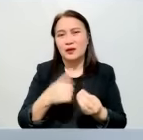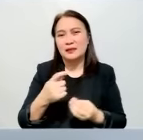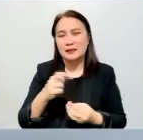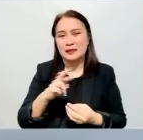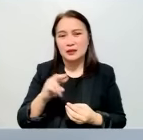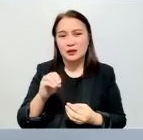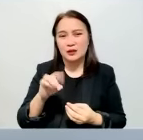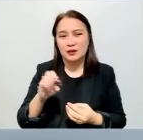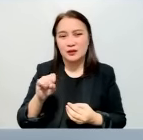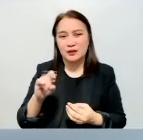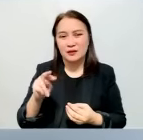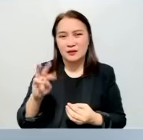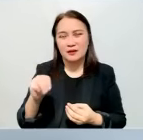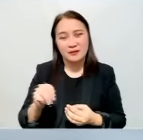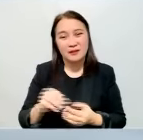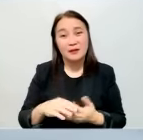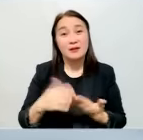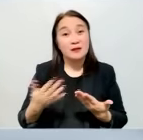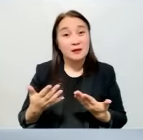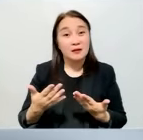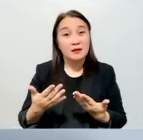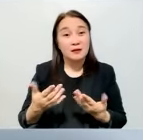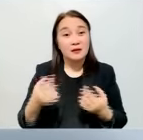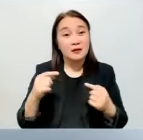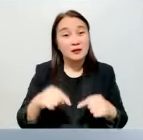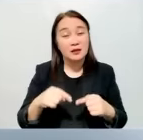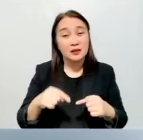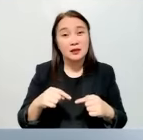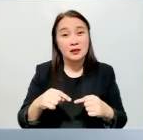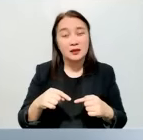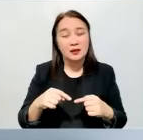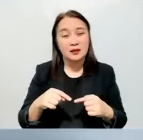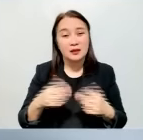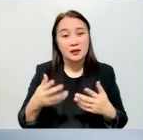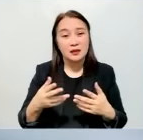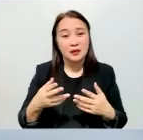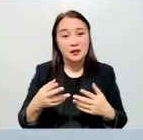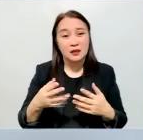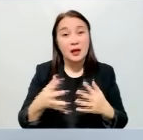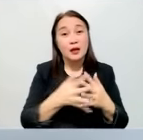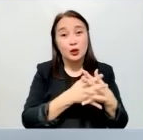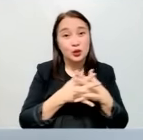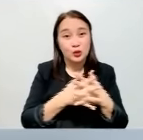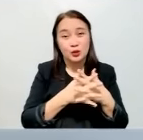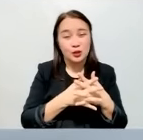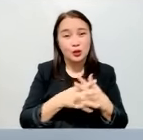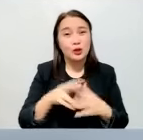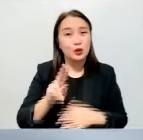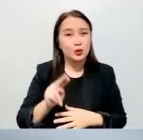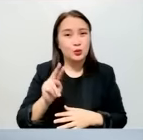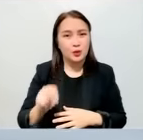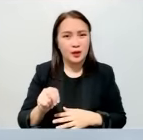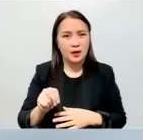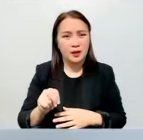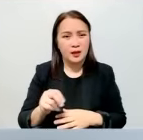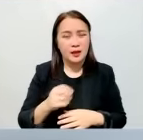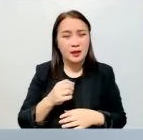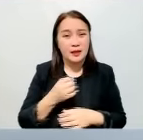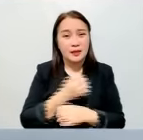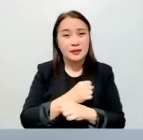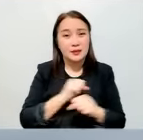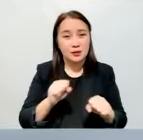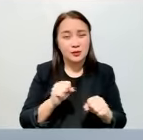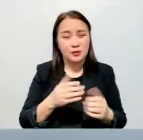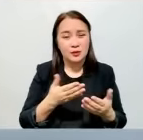war on terror. Kasi nga, designated siya by the United States and by the UN Security Council. So ito naman yung ambag natin. Mm-hmm.